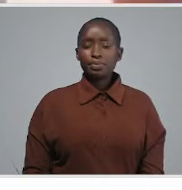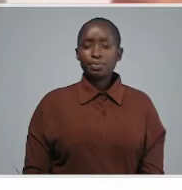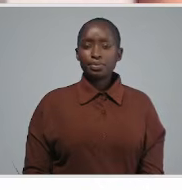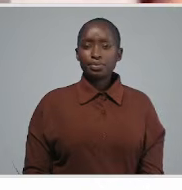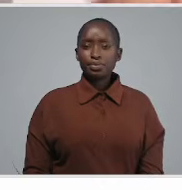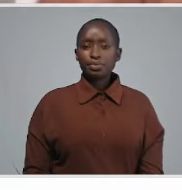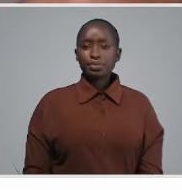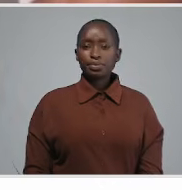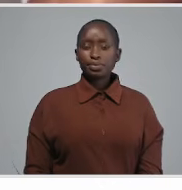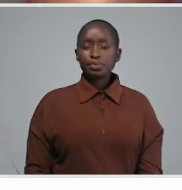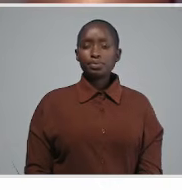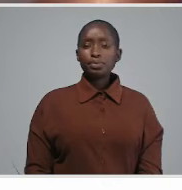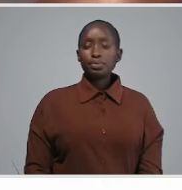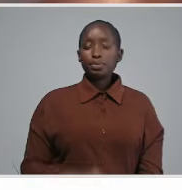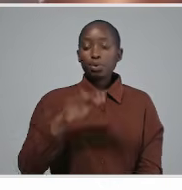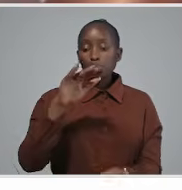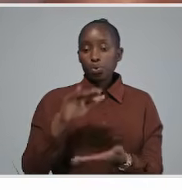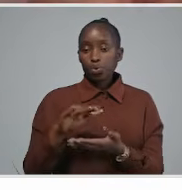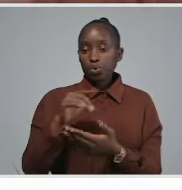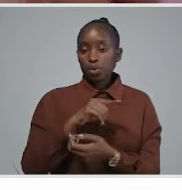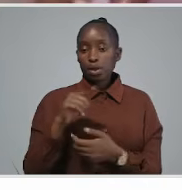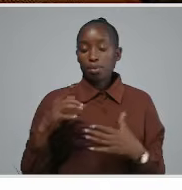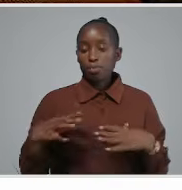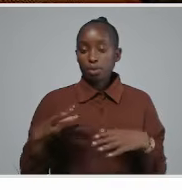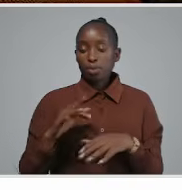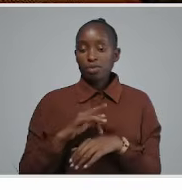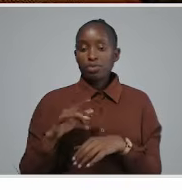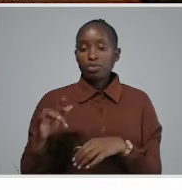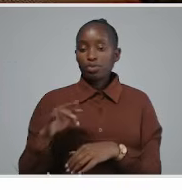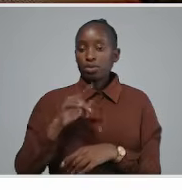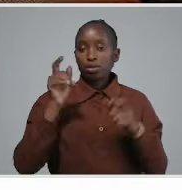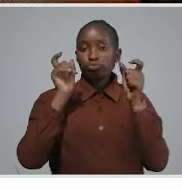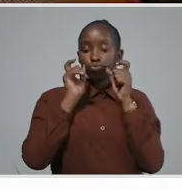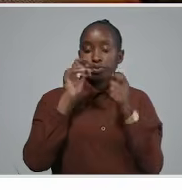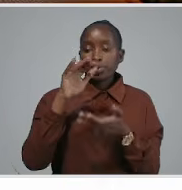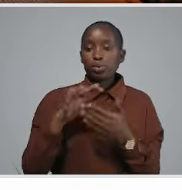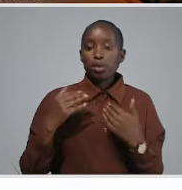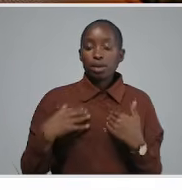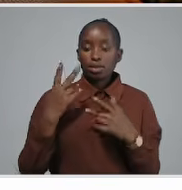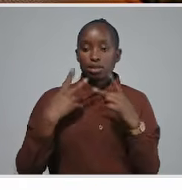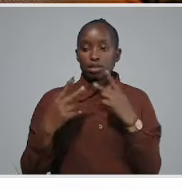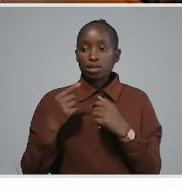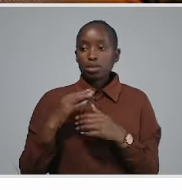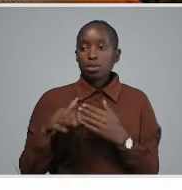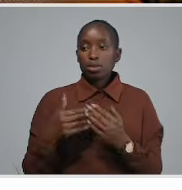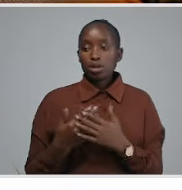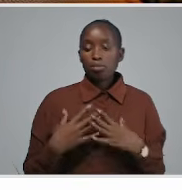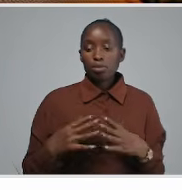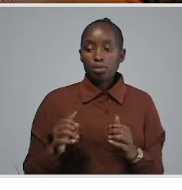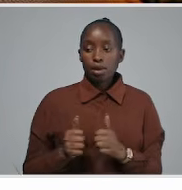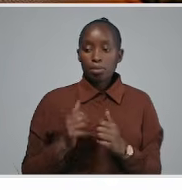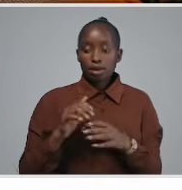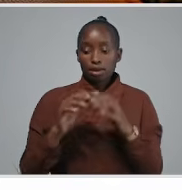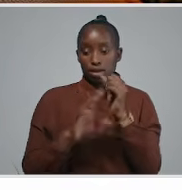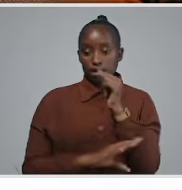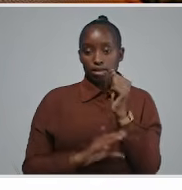wanaomeza dawa za kuzuia HIV imeibua hofu kuhusu ongezeko la idadi ya maambukizi ya HIV nchini. Kufikia